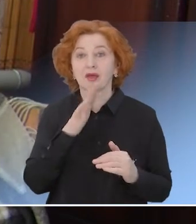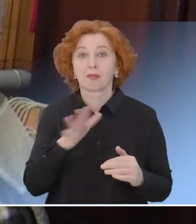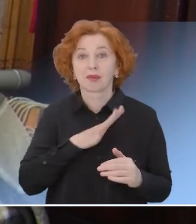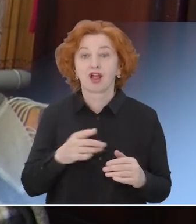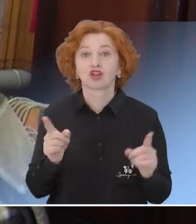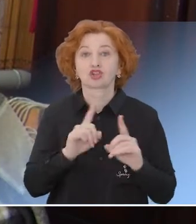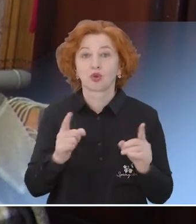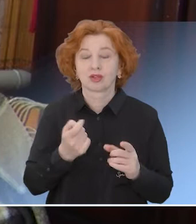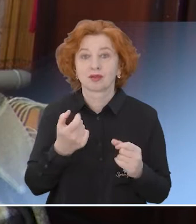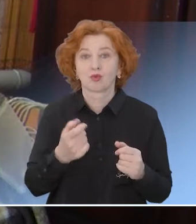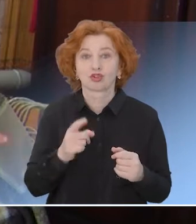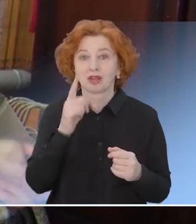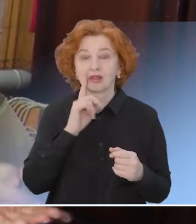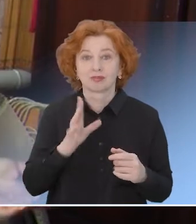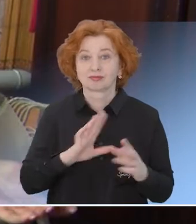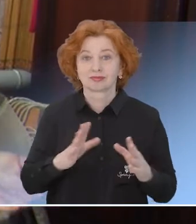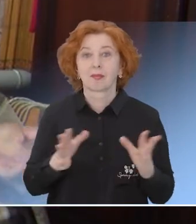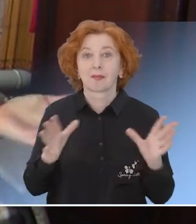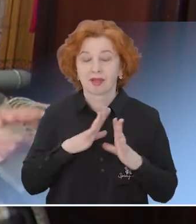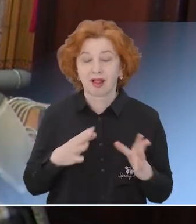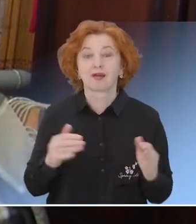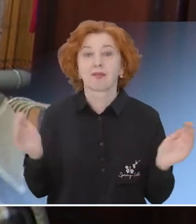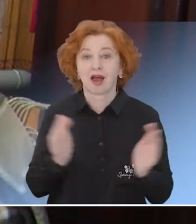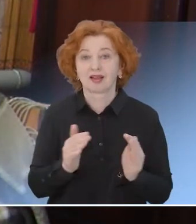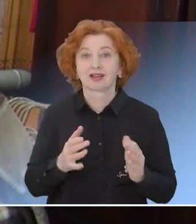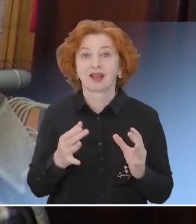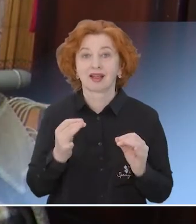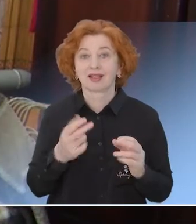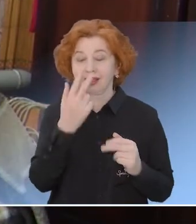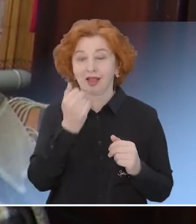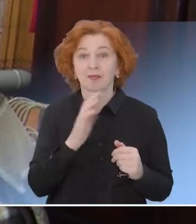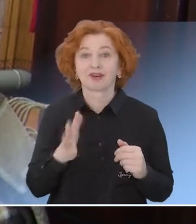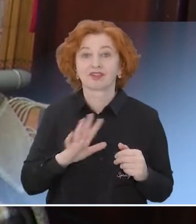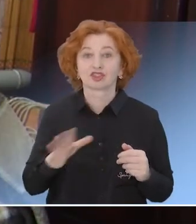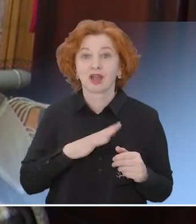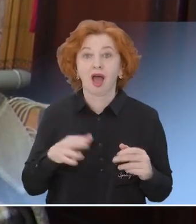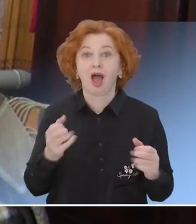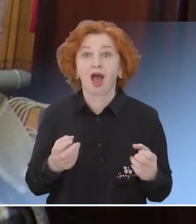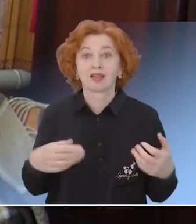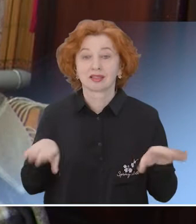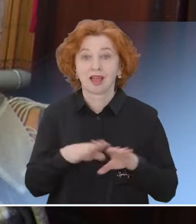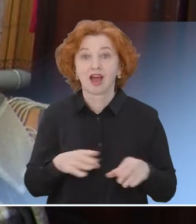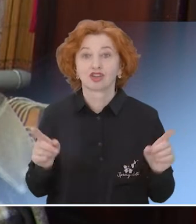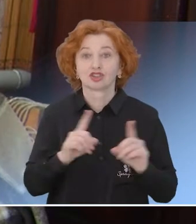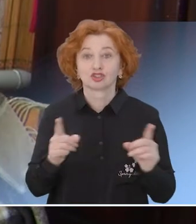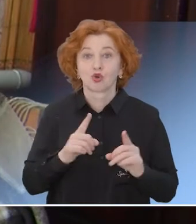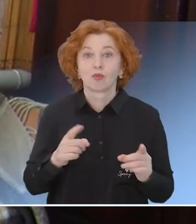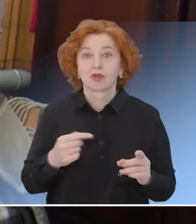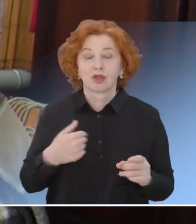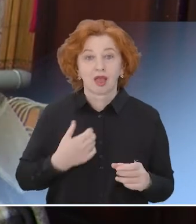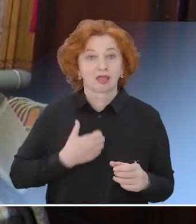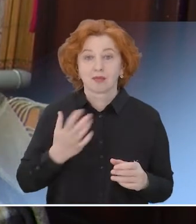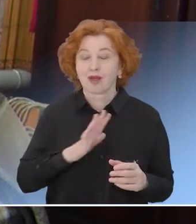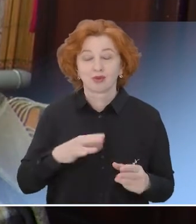первое время, конечно, немножко не высыпалась, потому что малыш еще маленький. Вот, непривычно было. А так сказать, что